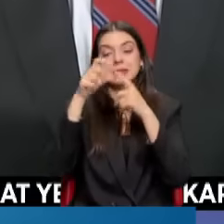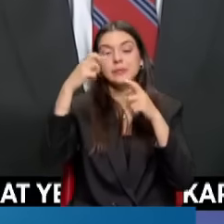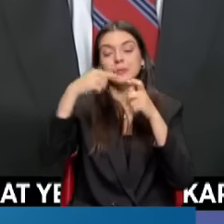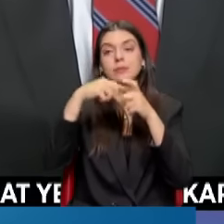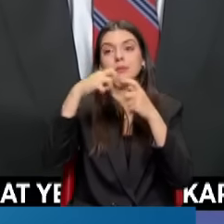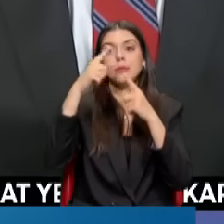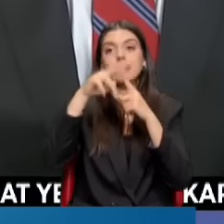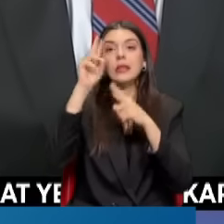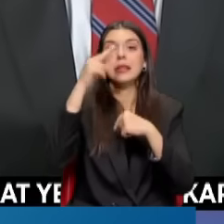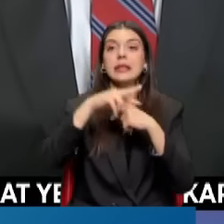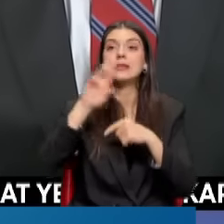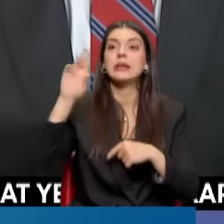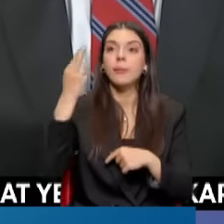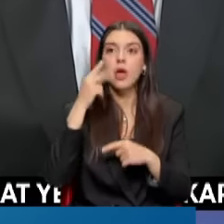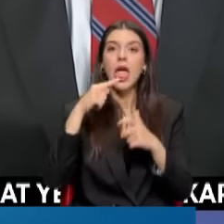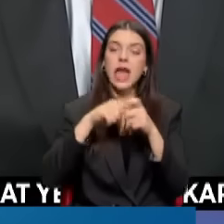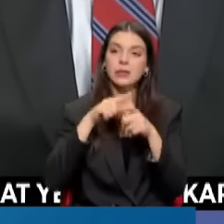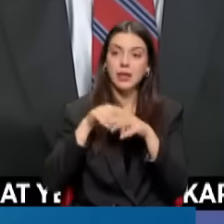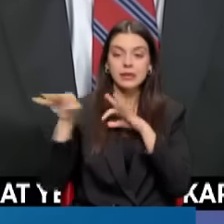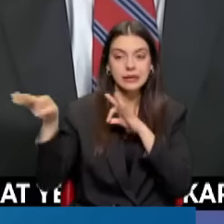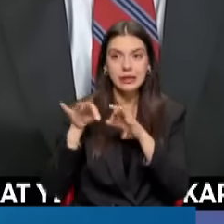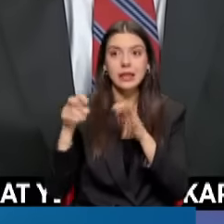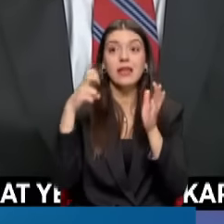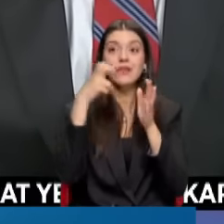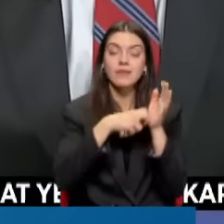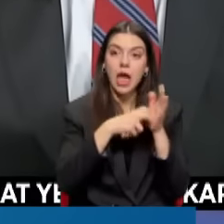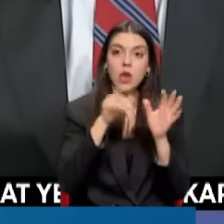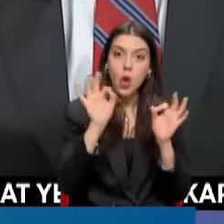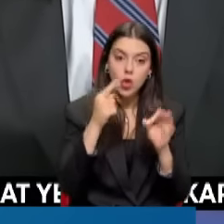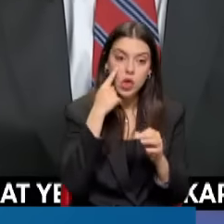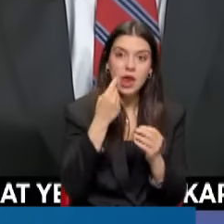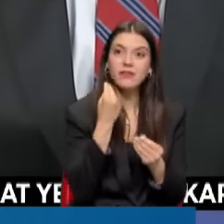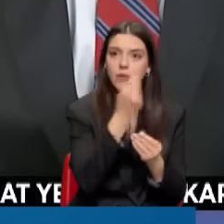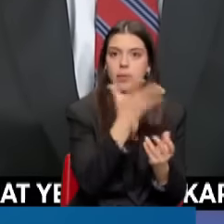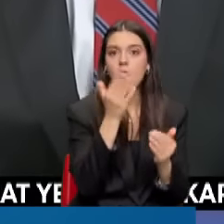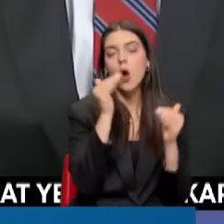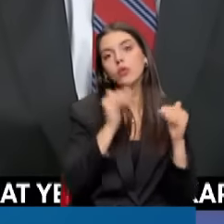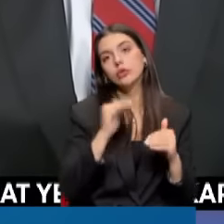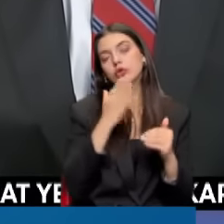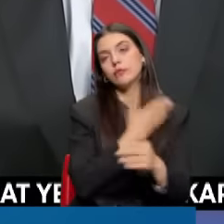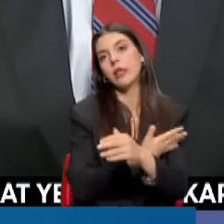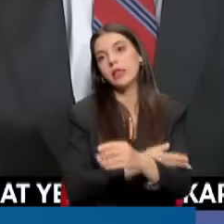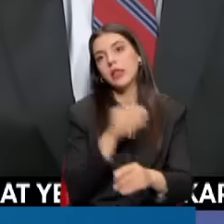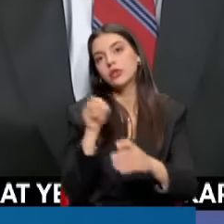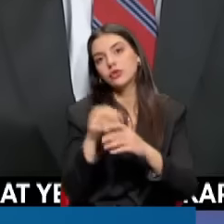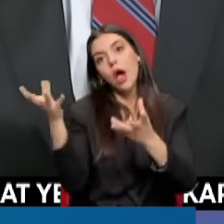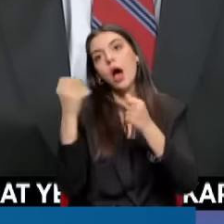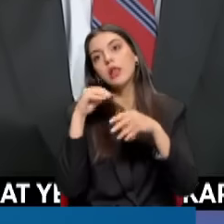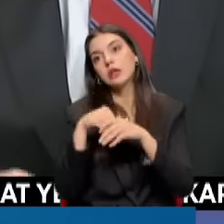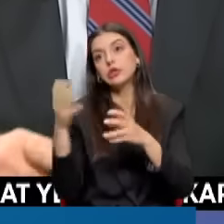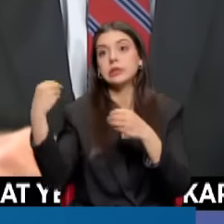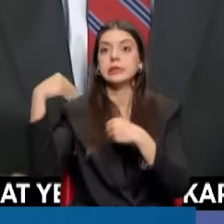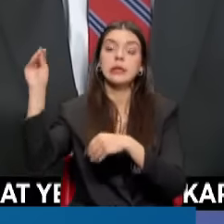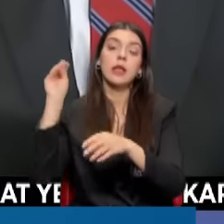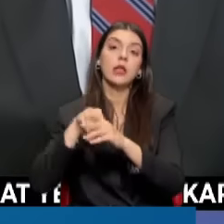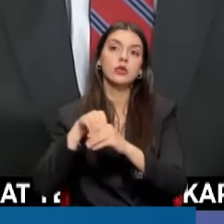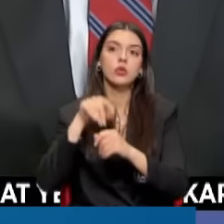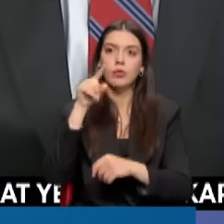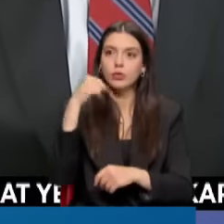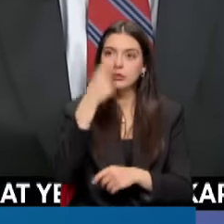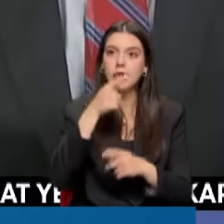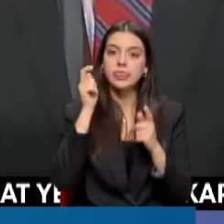ekspertizi ayarlayıp vergisini ona göre vermek daha ucuza gelecek vatandaş için de alan için de satan için de onun için